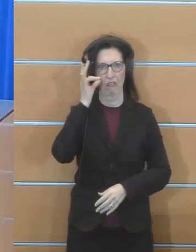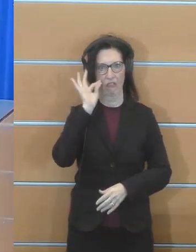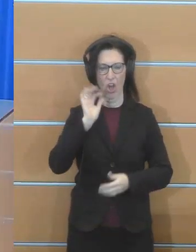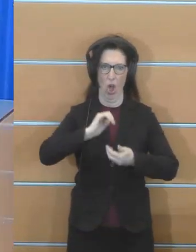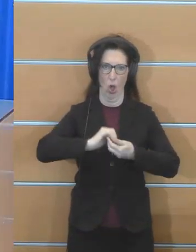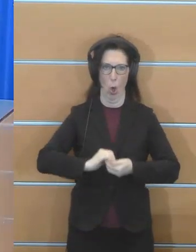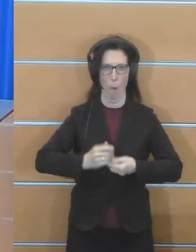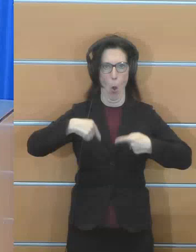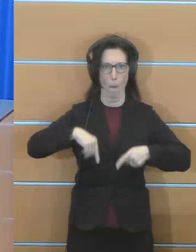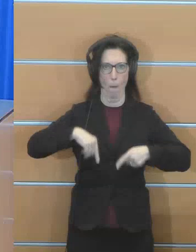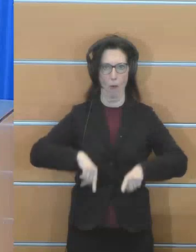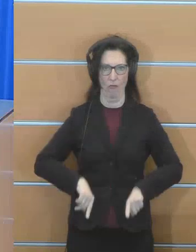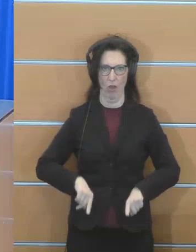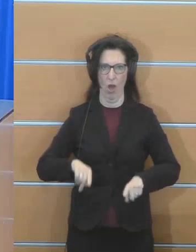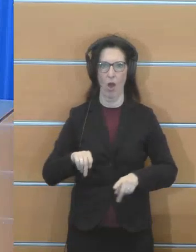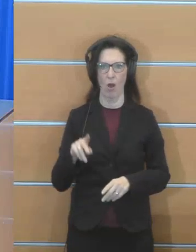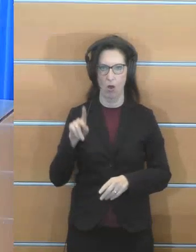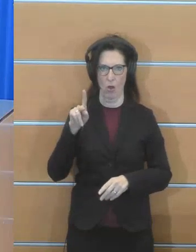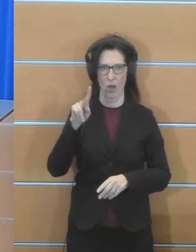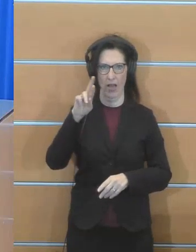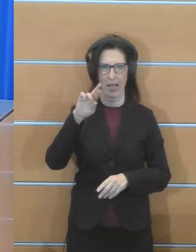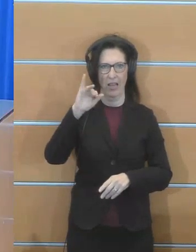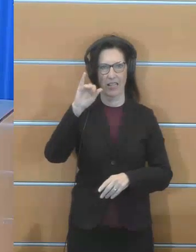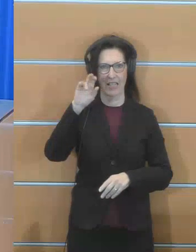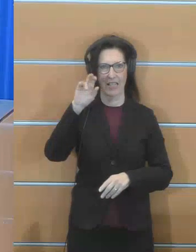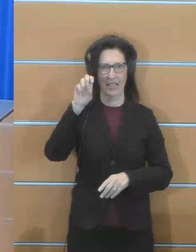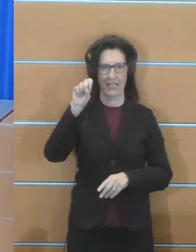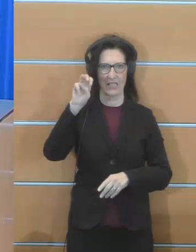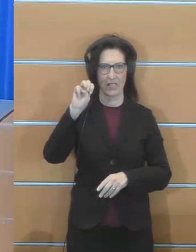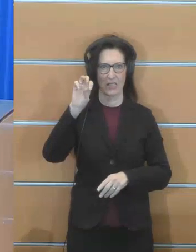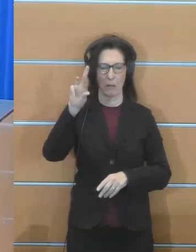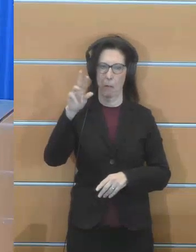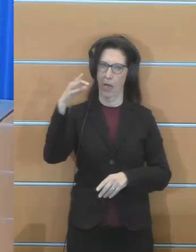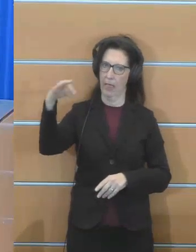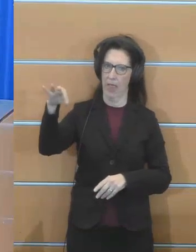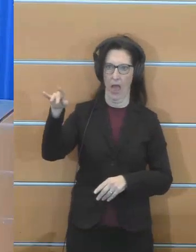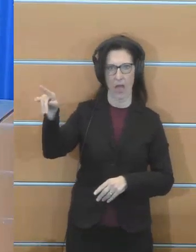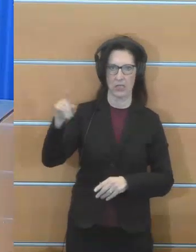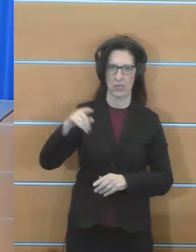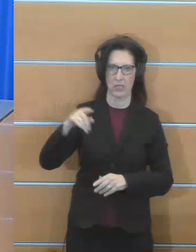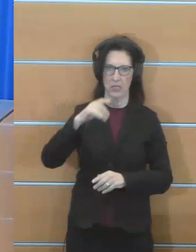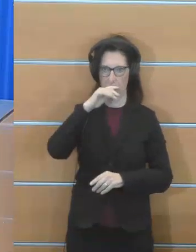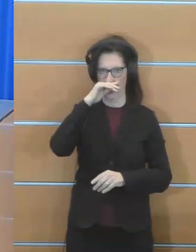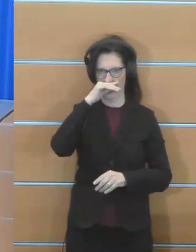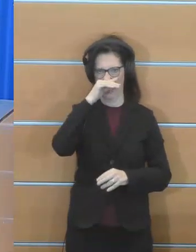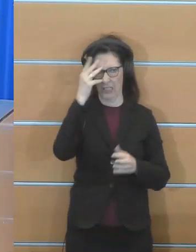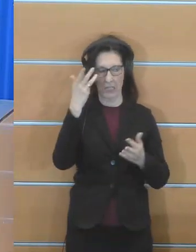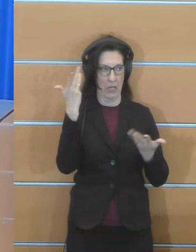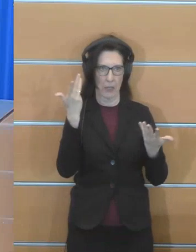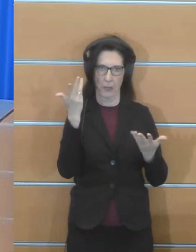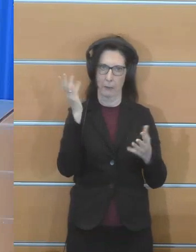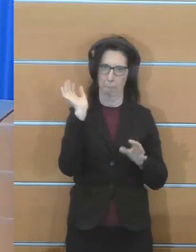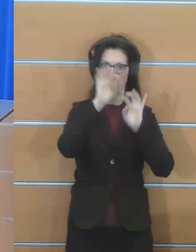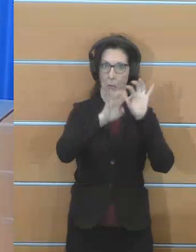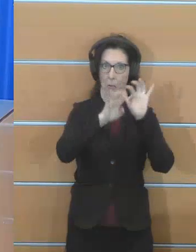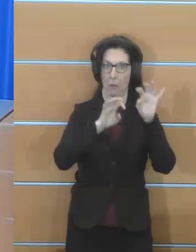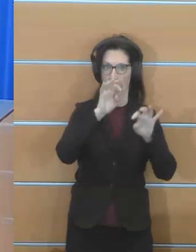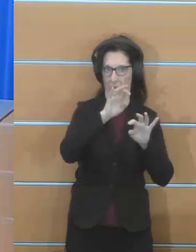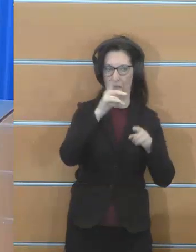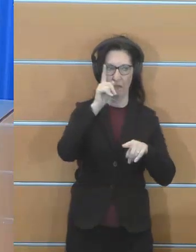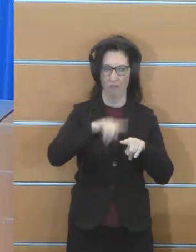Klopapier von den Grünen hat sie an den falschen abgeputzt oder was sagt ihnen